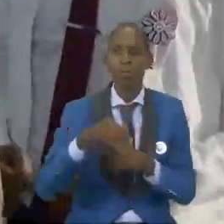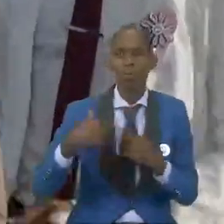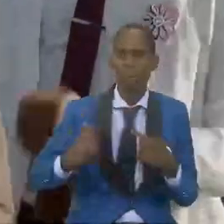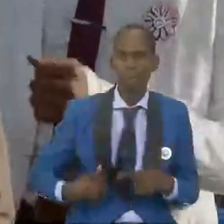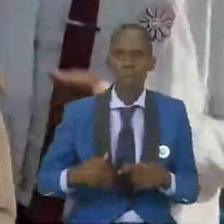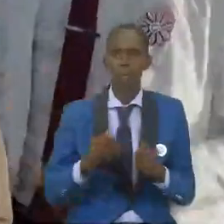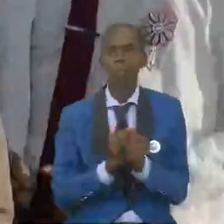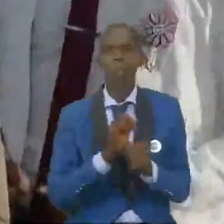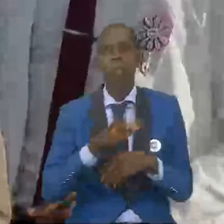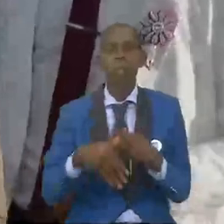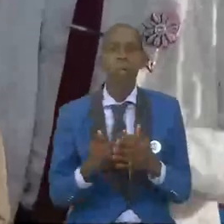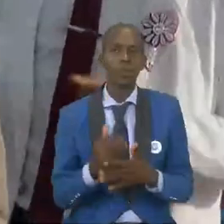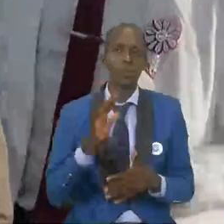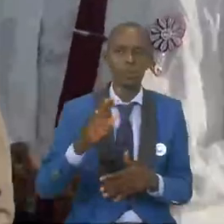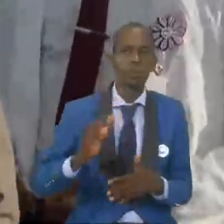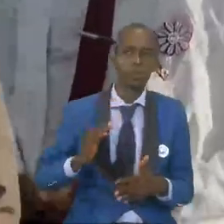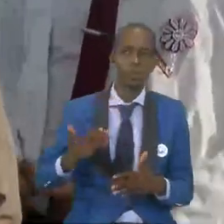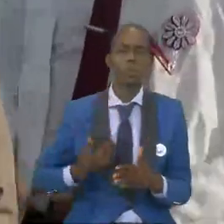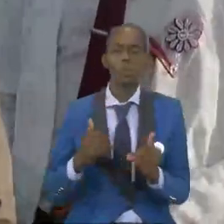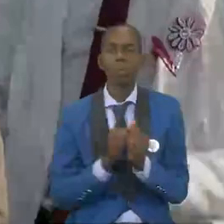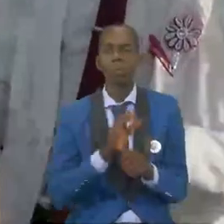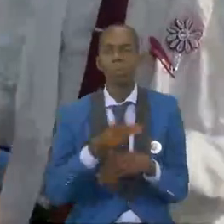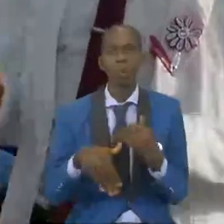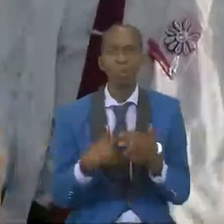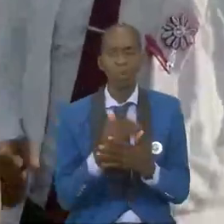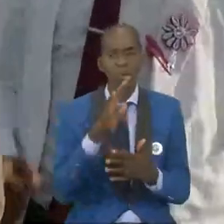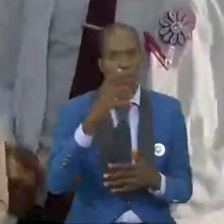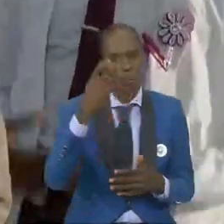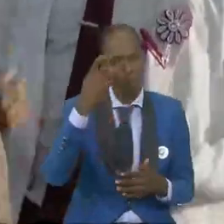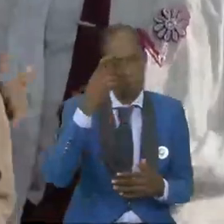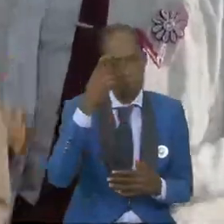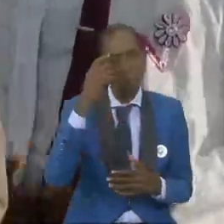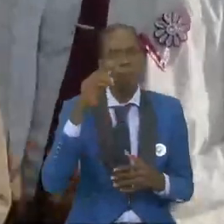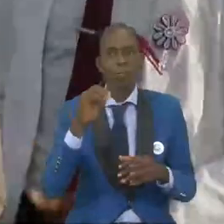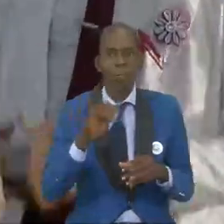confiant en l'Éternel de tout ton cœur, toute ton âme,